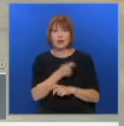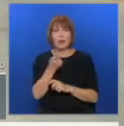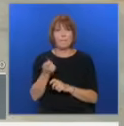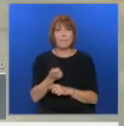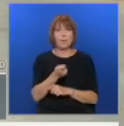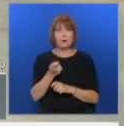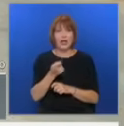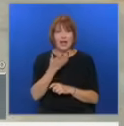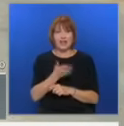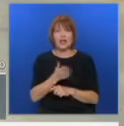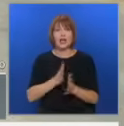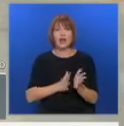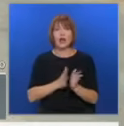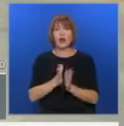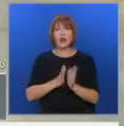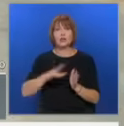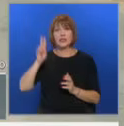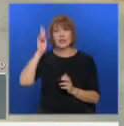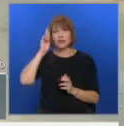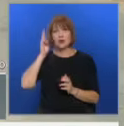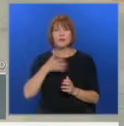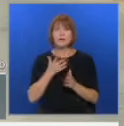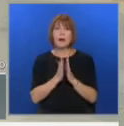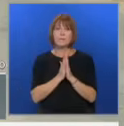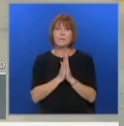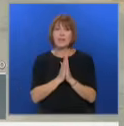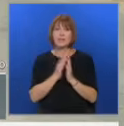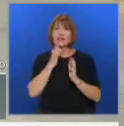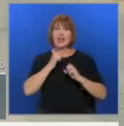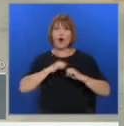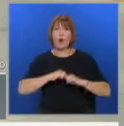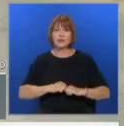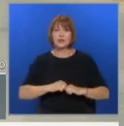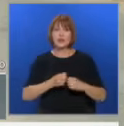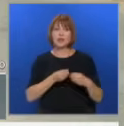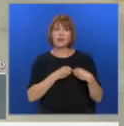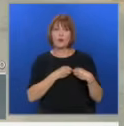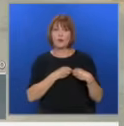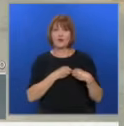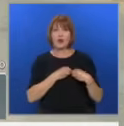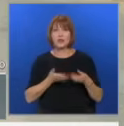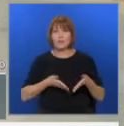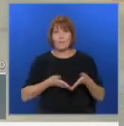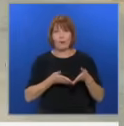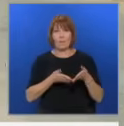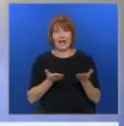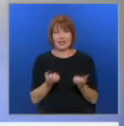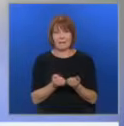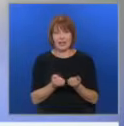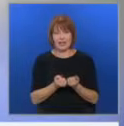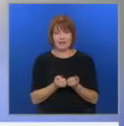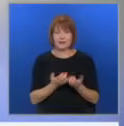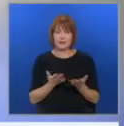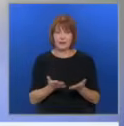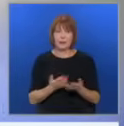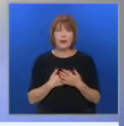и на горските служби. За утре има призив от общините за доброволци, които тук да помагат на място. Това е от тук. За